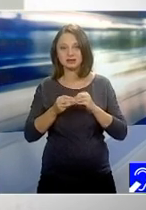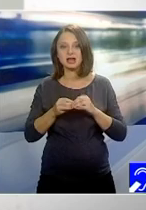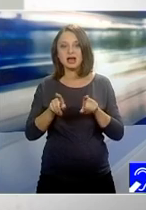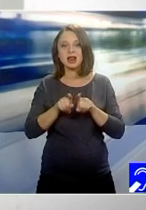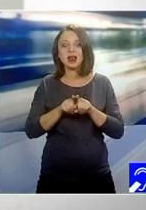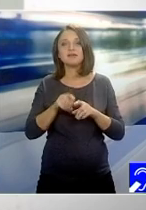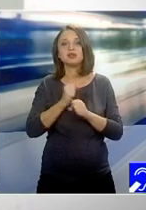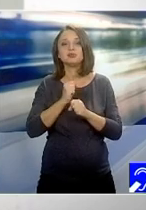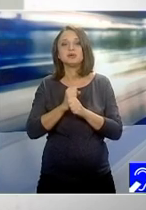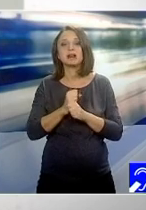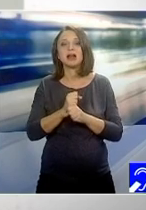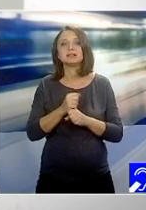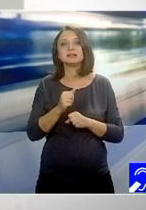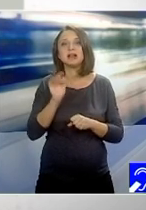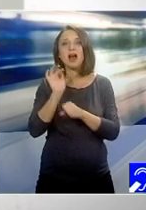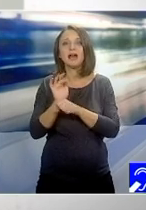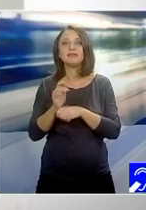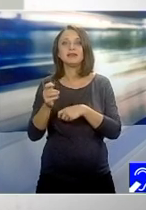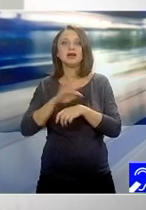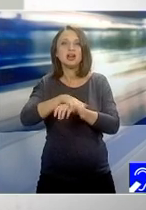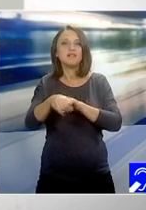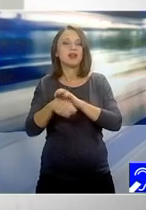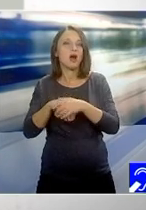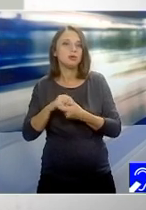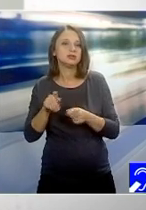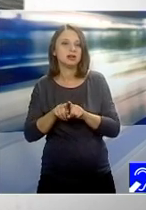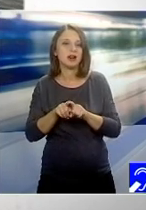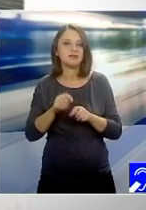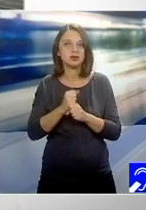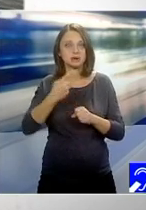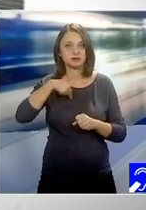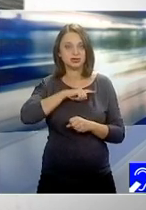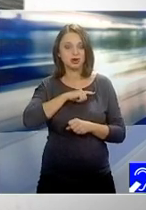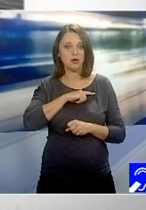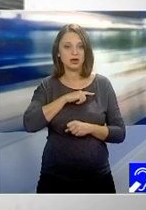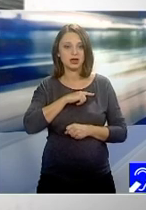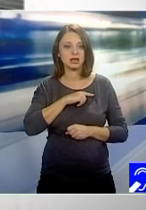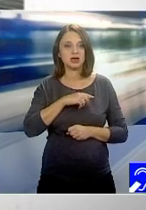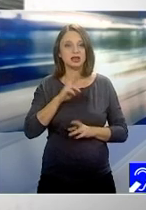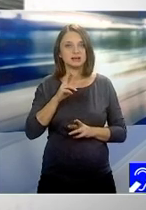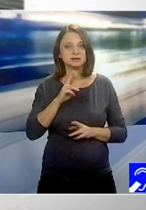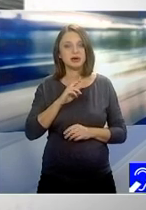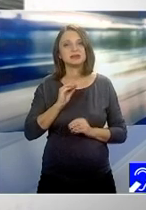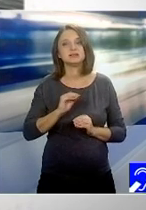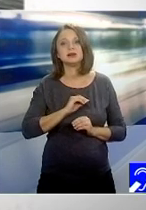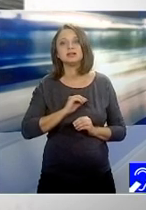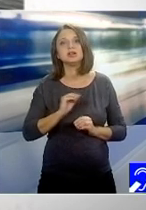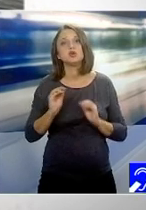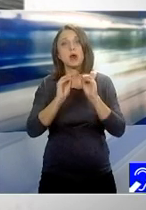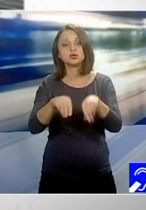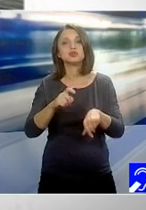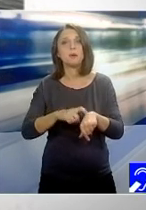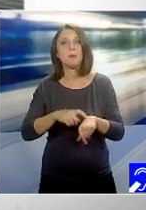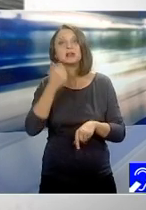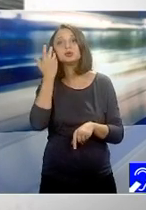lucrează antifrauda cu procurorii, să lucrăm și noi cu procurorii. Sper să nu ajungeți ca antifrauda când nu mai sunt păduri. Că atunci degeaba. Nu, problema, că în alte domenii